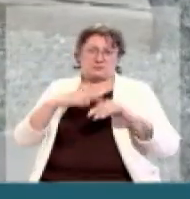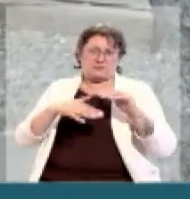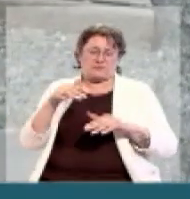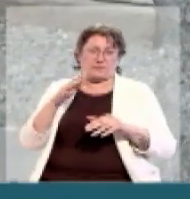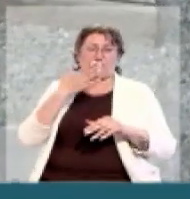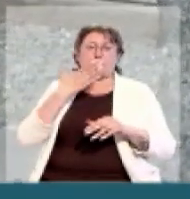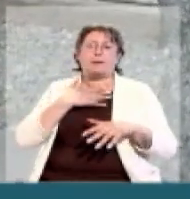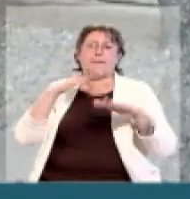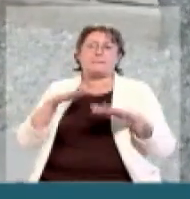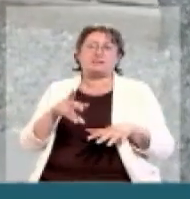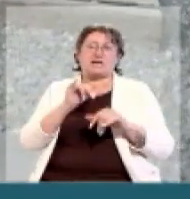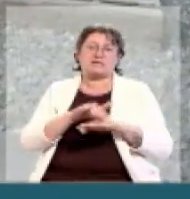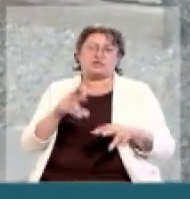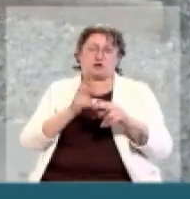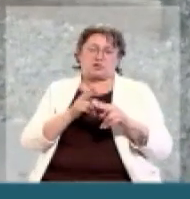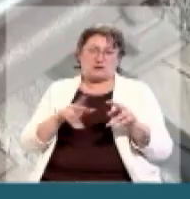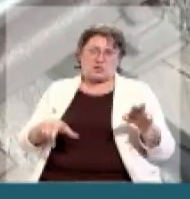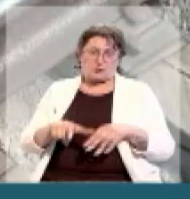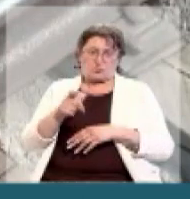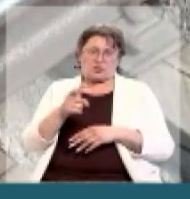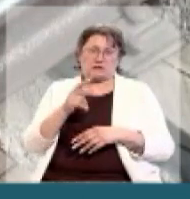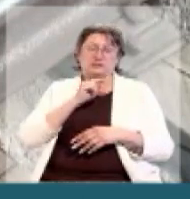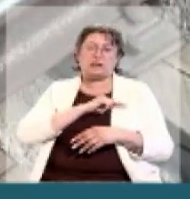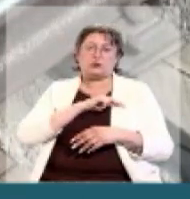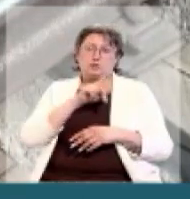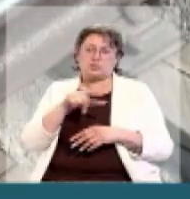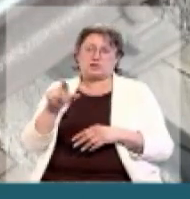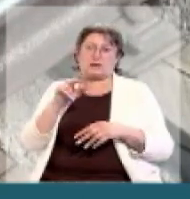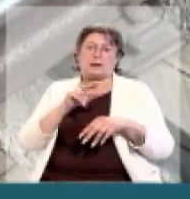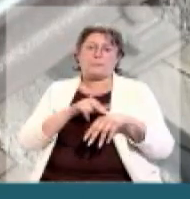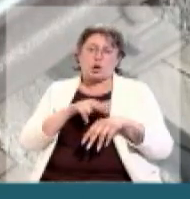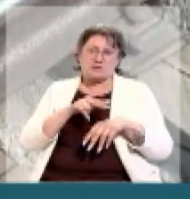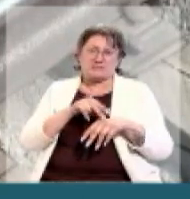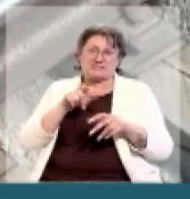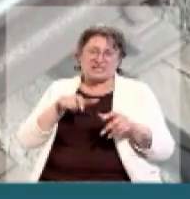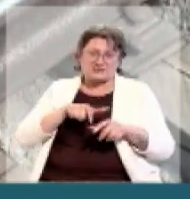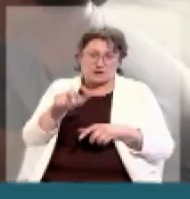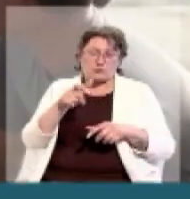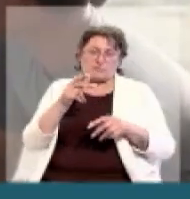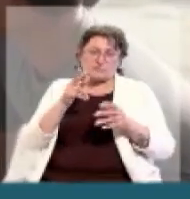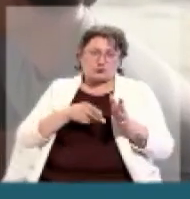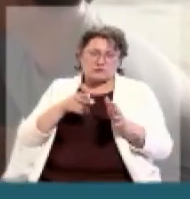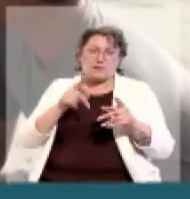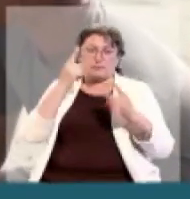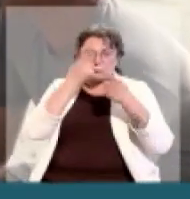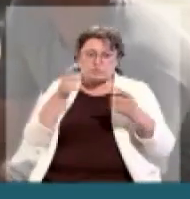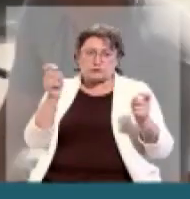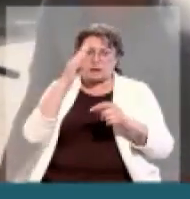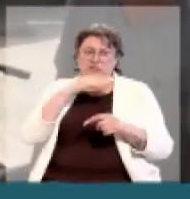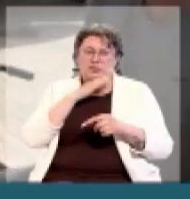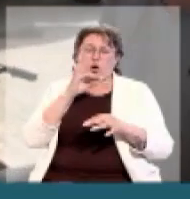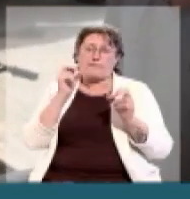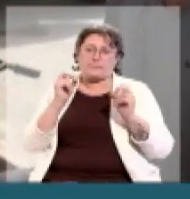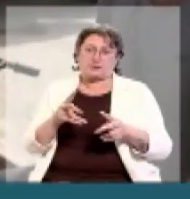товарищества. Любимое место ребятишек – железная дорога. Сотрудники линейного отдела полиции не раз предупреждали родителей об